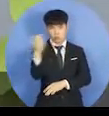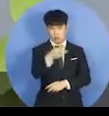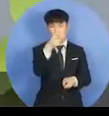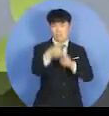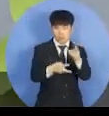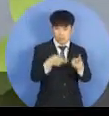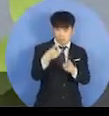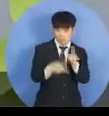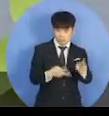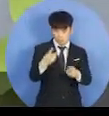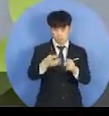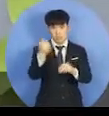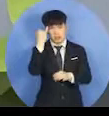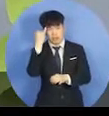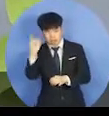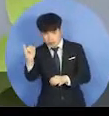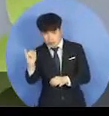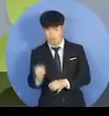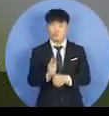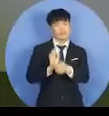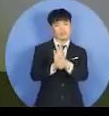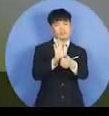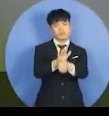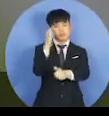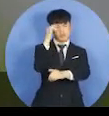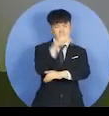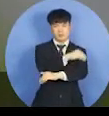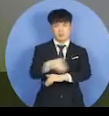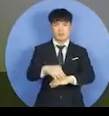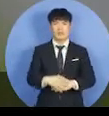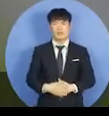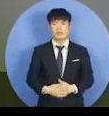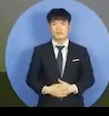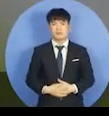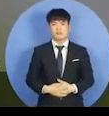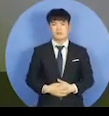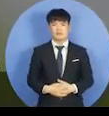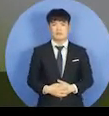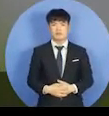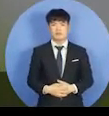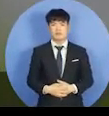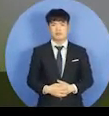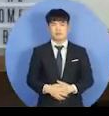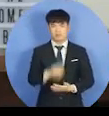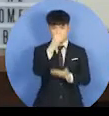직장맘들을 위한 사업들 또한 개발하고 지원해 나갈 예정입니다.